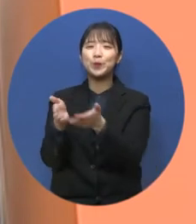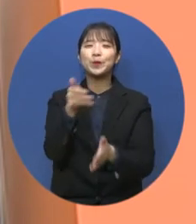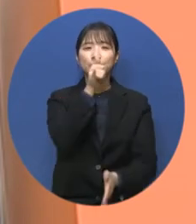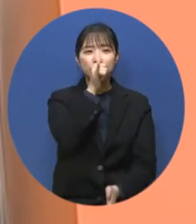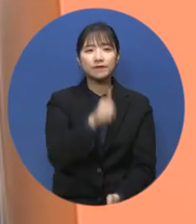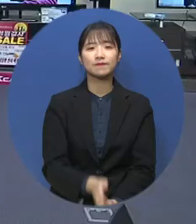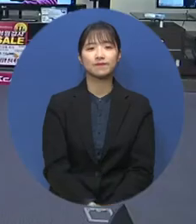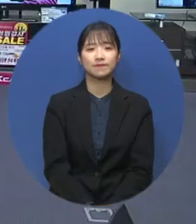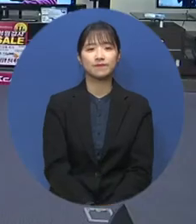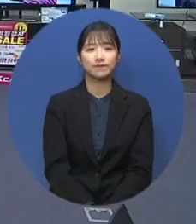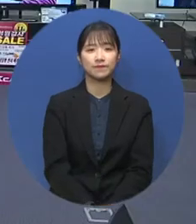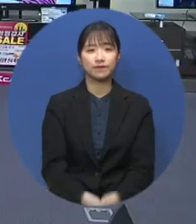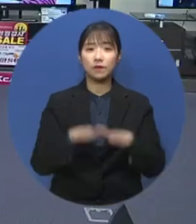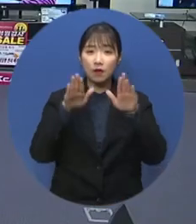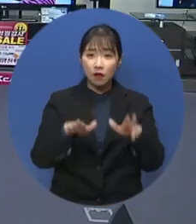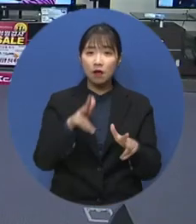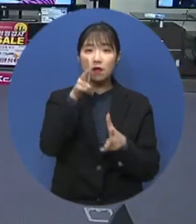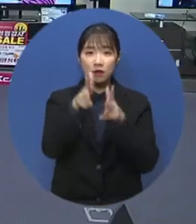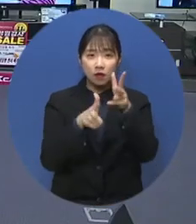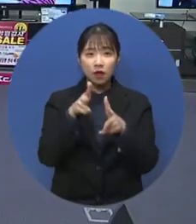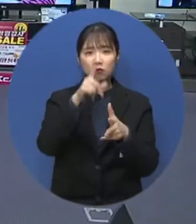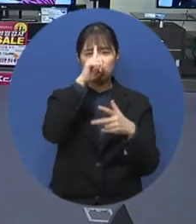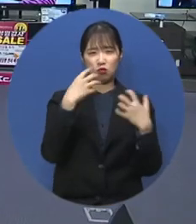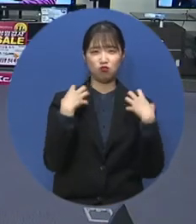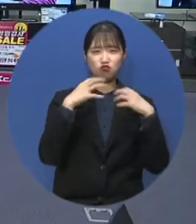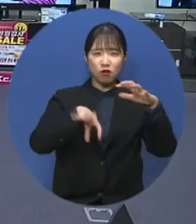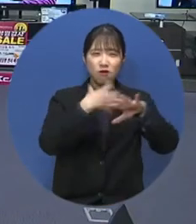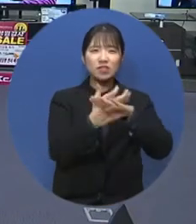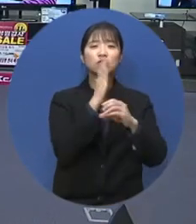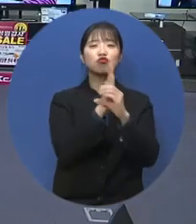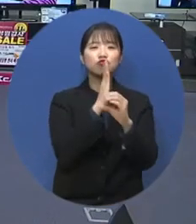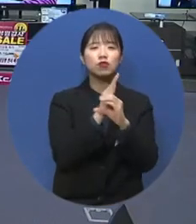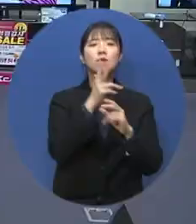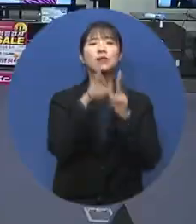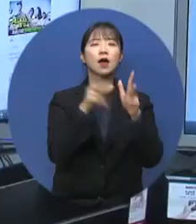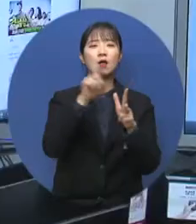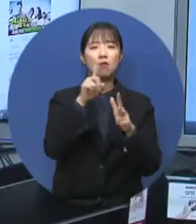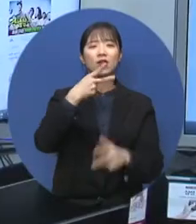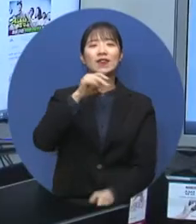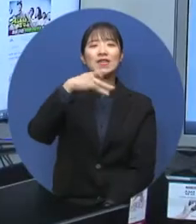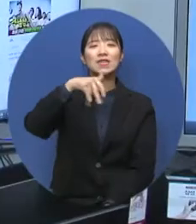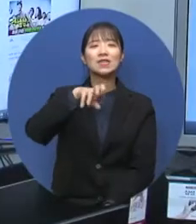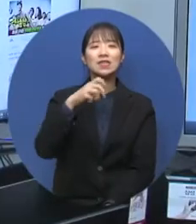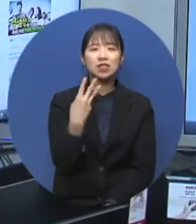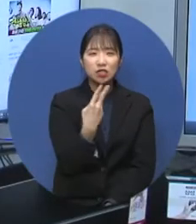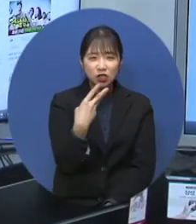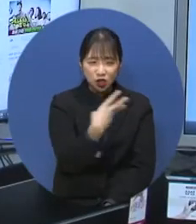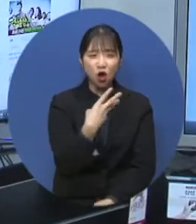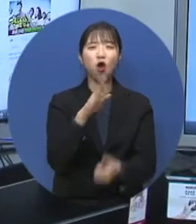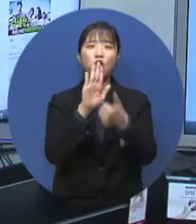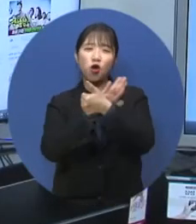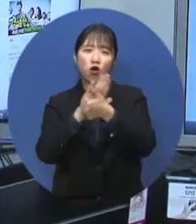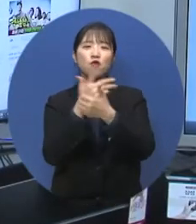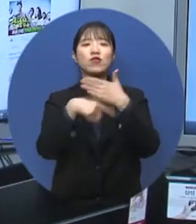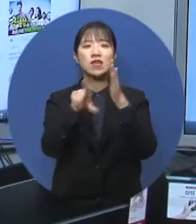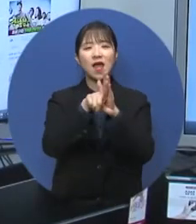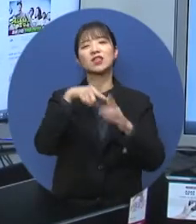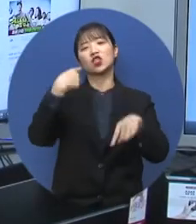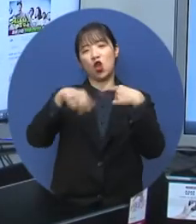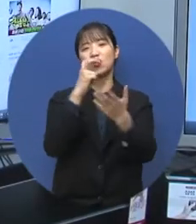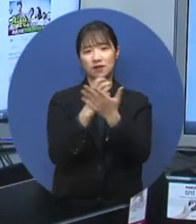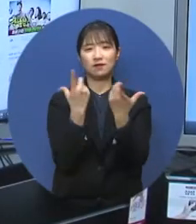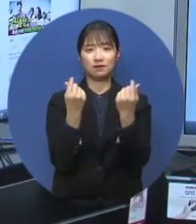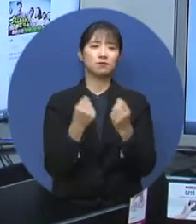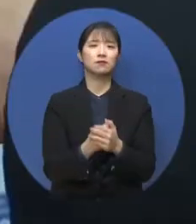밝혔습니다. 이번 사업은 정부 혁신 중점 사업인 디지털 포용 혁신 정책의 일환으로 추진됩니다.